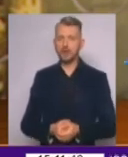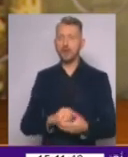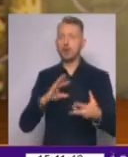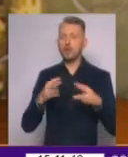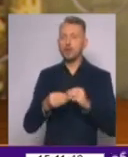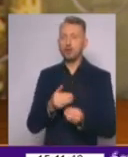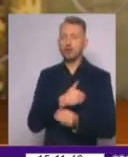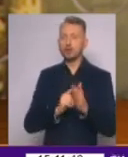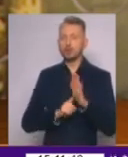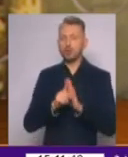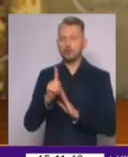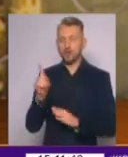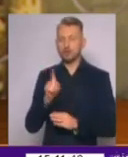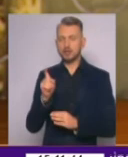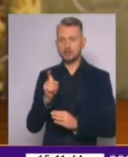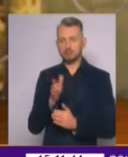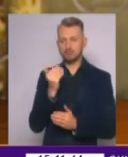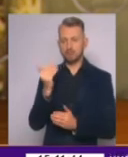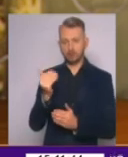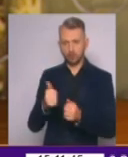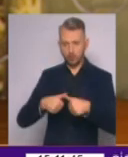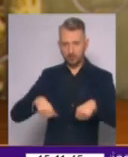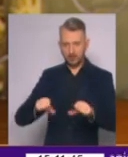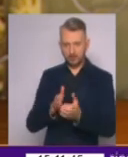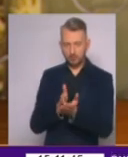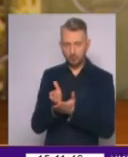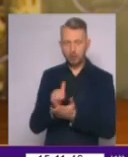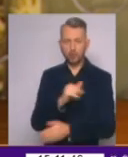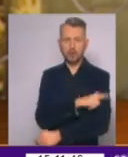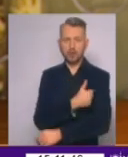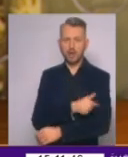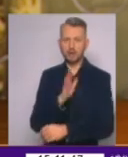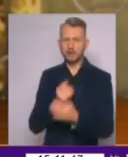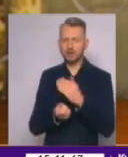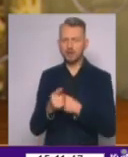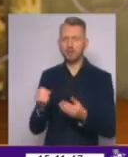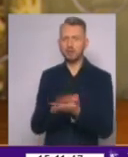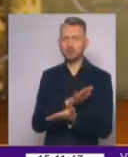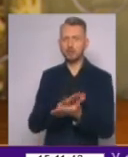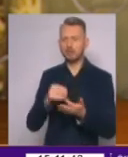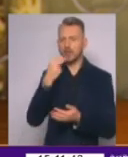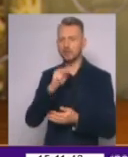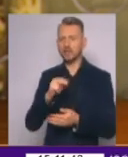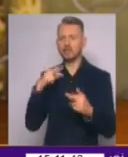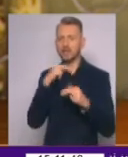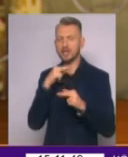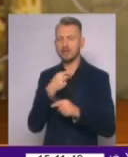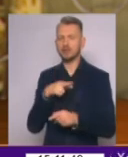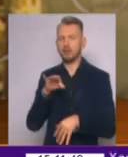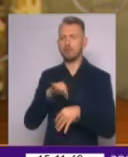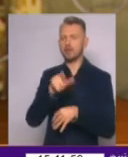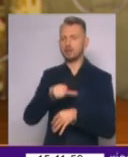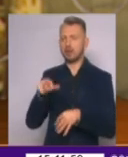Олеже, хочу розпочати розмову одразу з профілю вашої комісії. У лікарнях з'являться безкоштовні ефективні ліки для пацієнтів. Такими